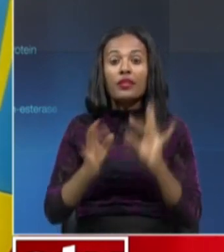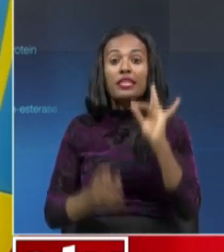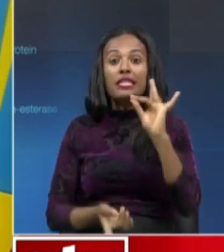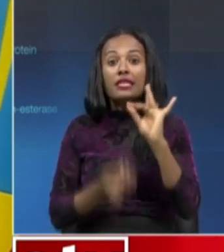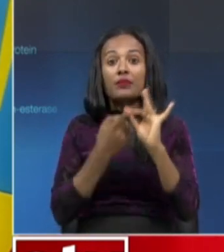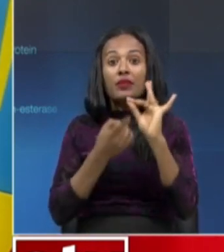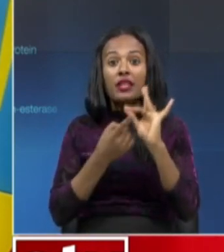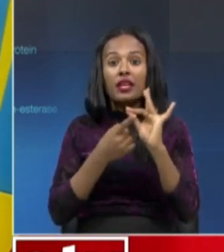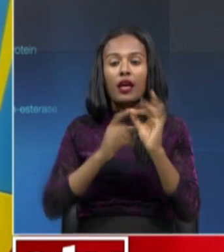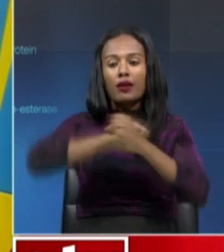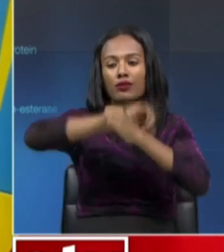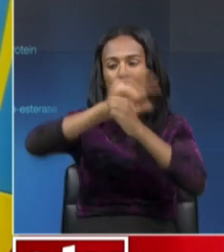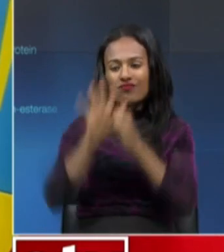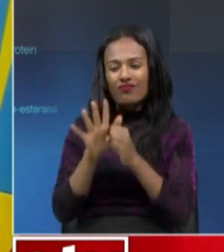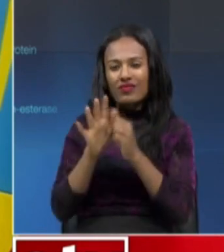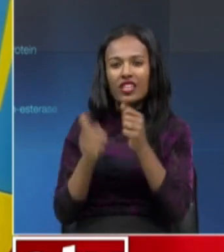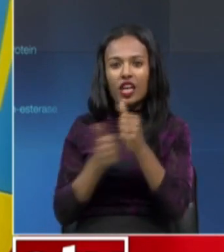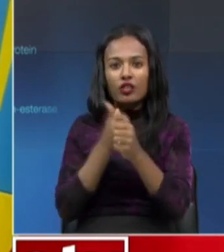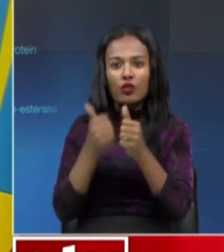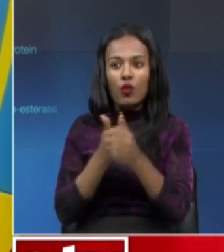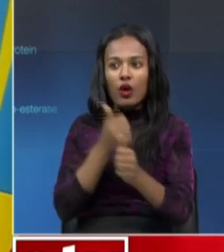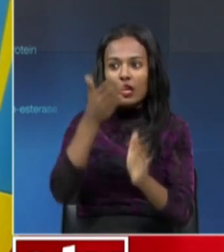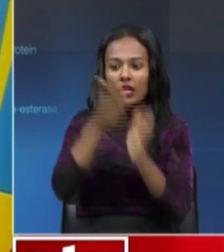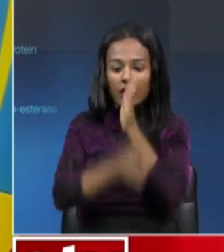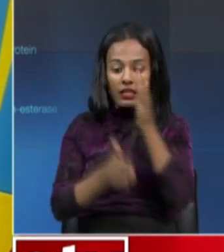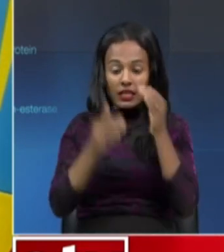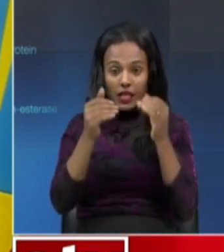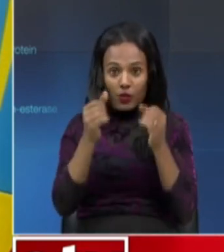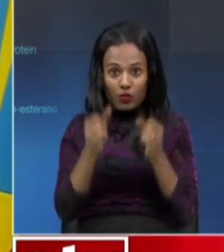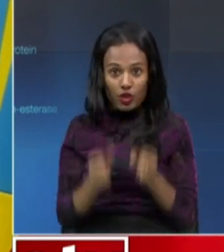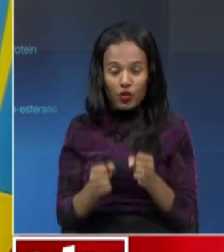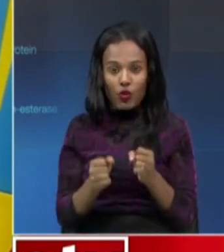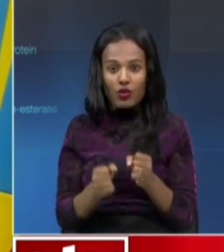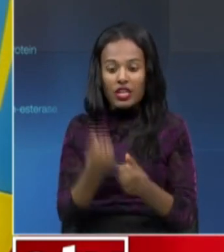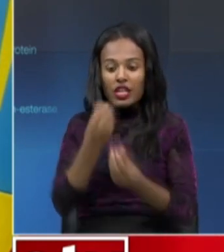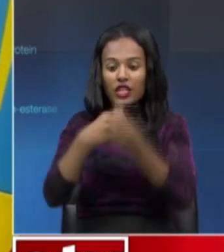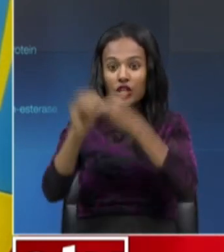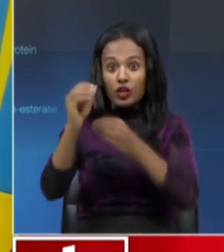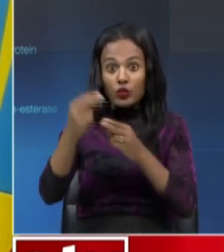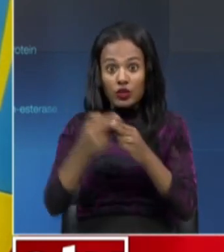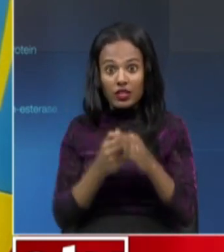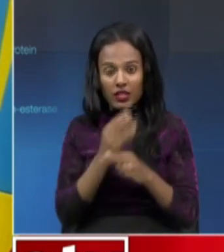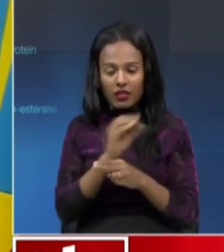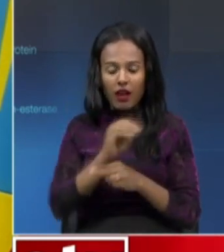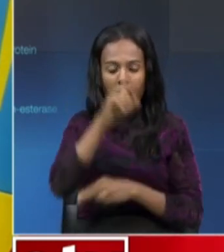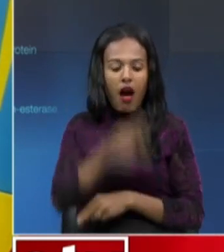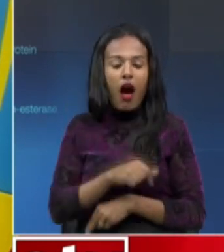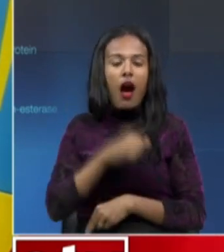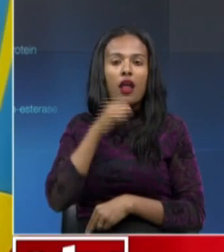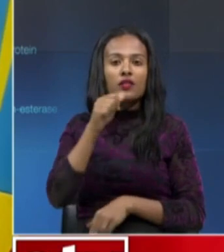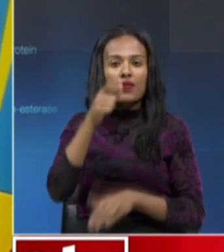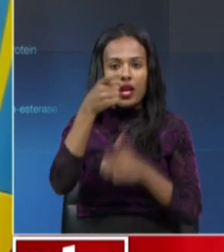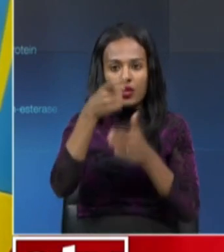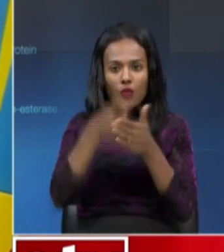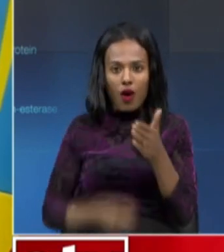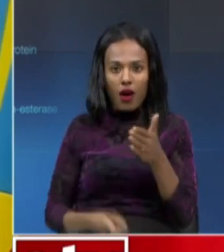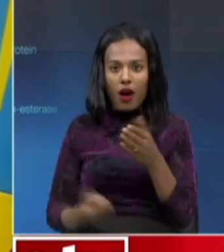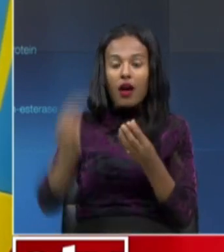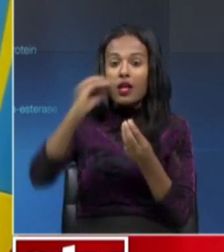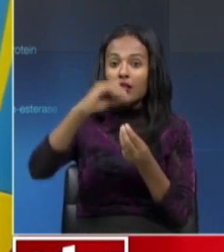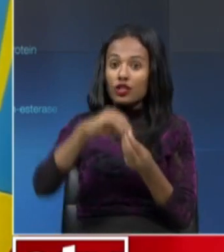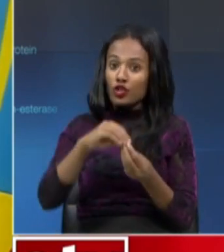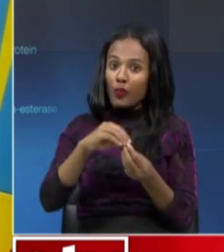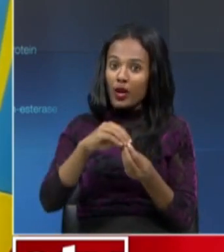ስምንተኛ የኮሮናን ወረርሽኝ ተከትሎ ሊከሰት የሚችለውን የሸቀጦች እጥረትና አላስፈላጊ ዋጋ